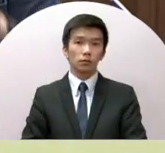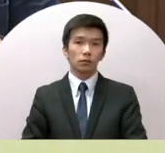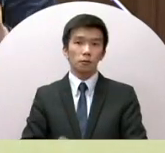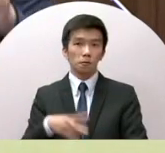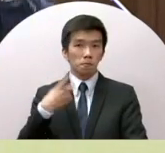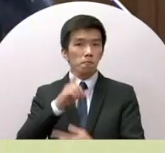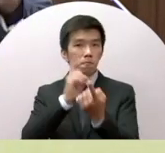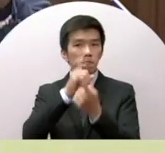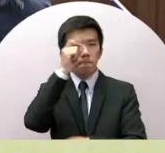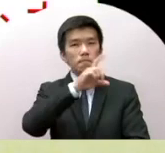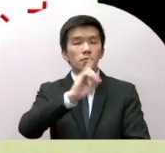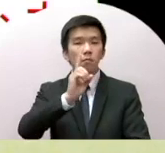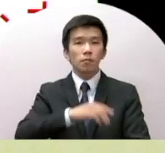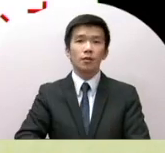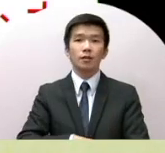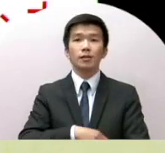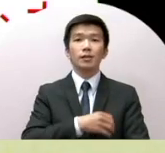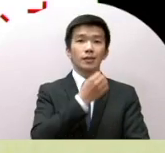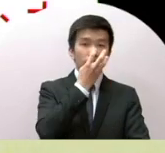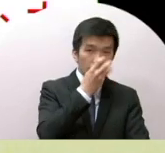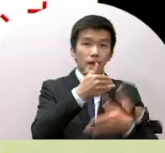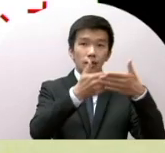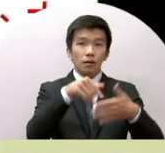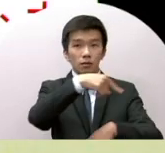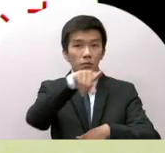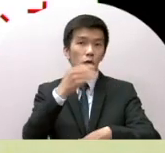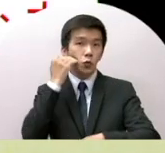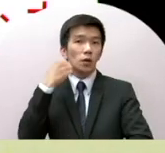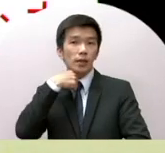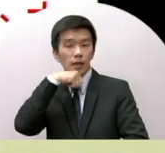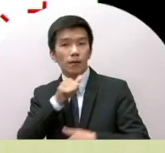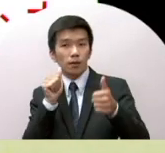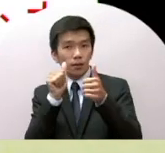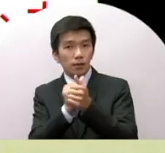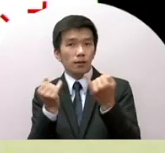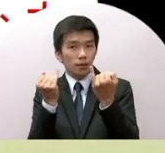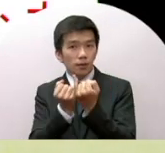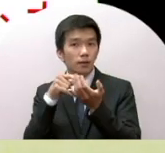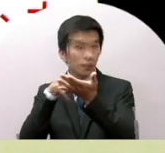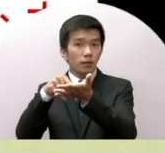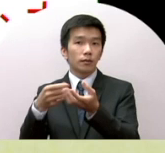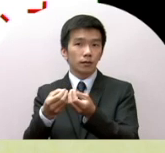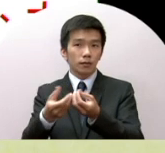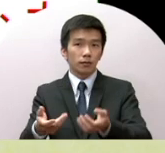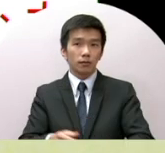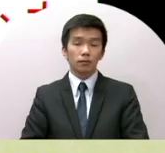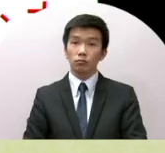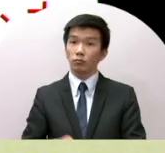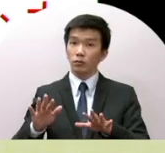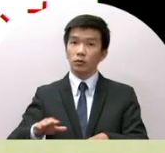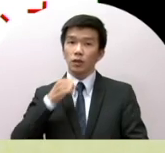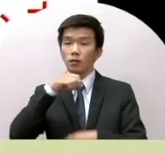更多的一个现象是港澳大陆人士要跟本国的同志做一个结婚。那目前我们相关的法令